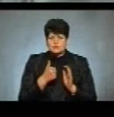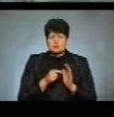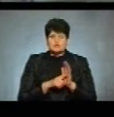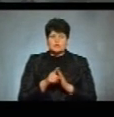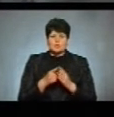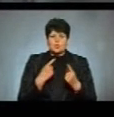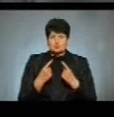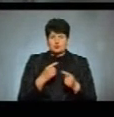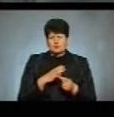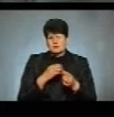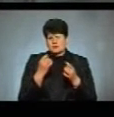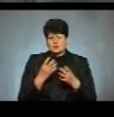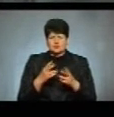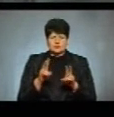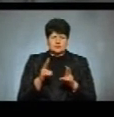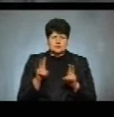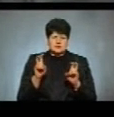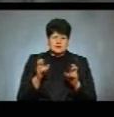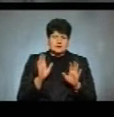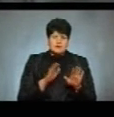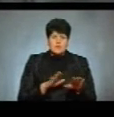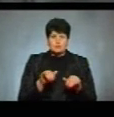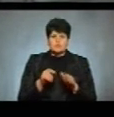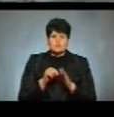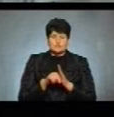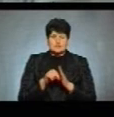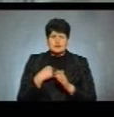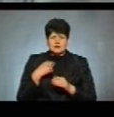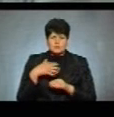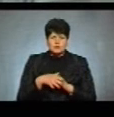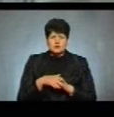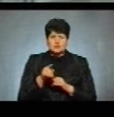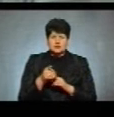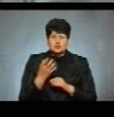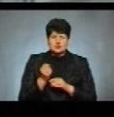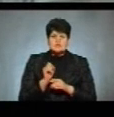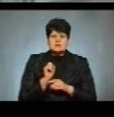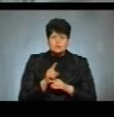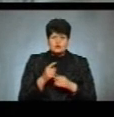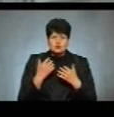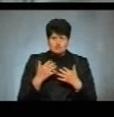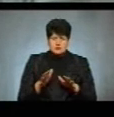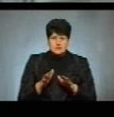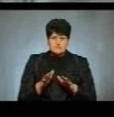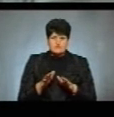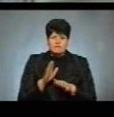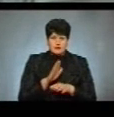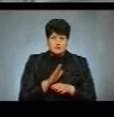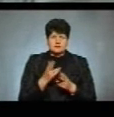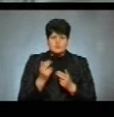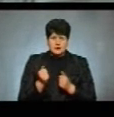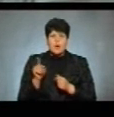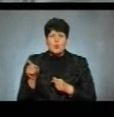розмова відбувалася на побутову тему, а потім відбувалася розмова наступного змісту. Я так поняла, що іщуть заказчиків уже. Так, а